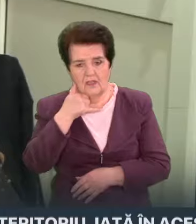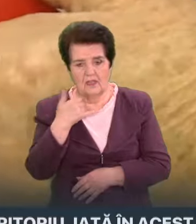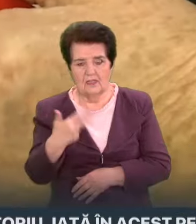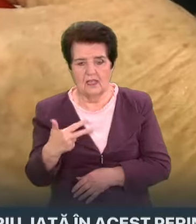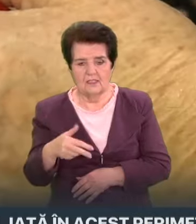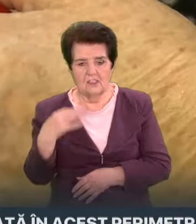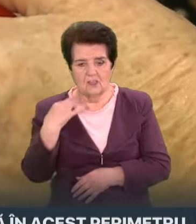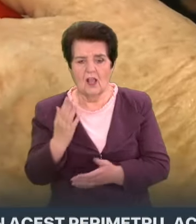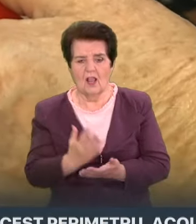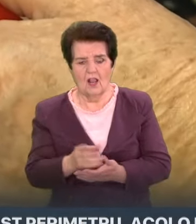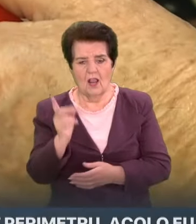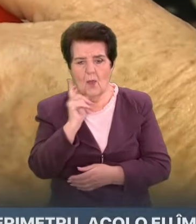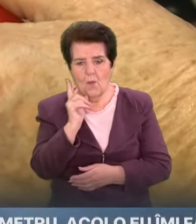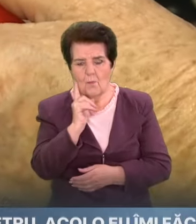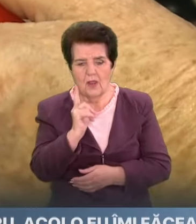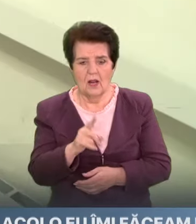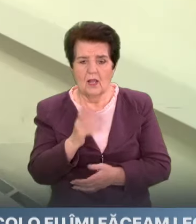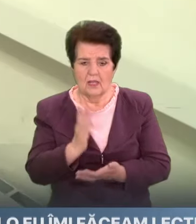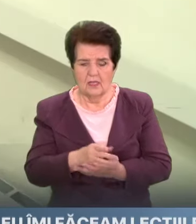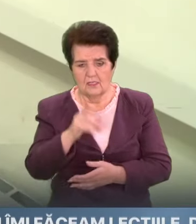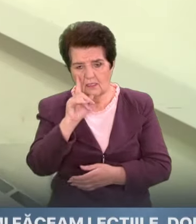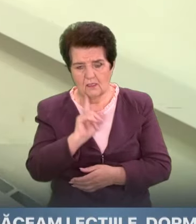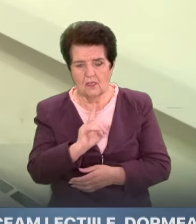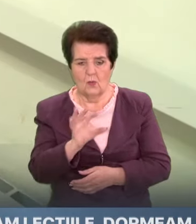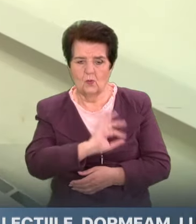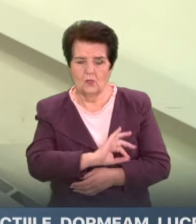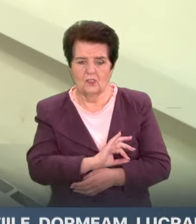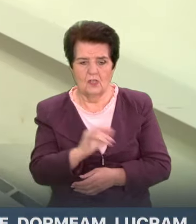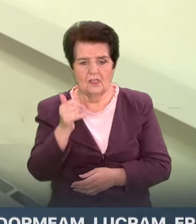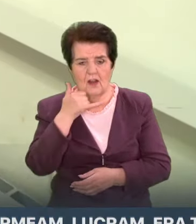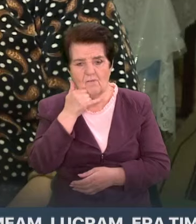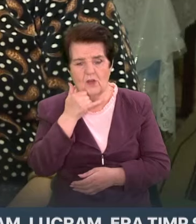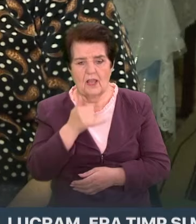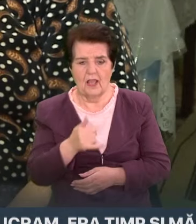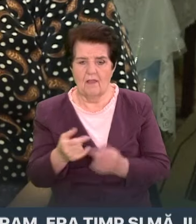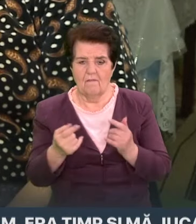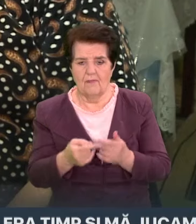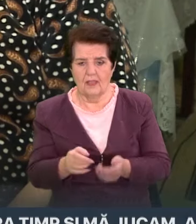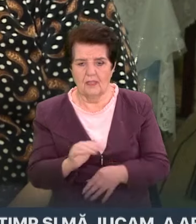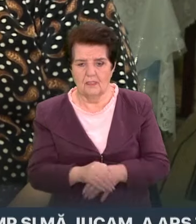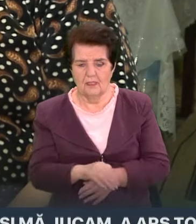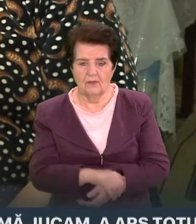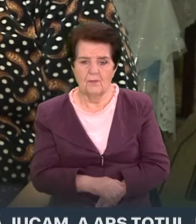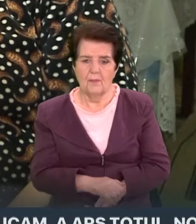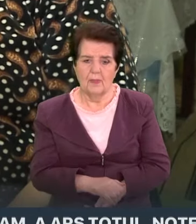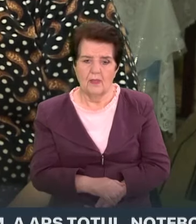că are telefon mobil, ea spune că este mai comod să utilizeze telefonia fixă. În sat, ca să